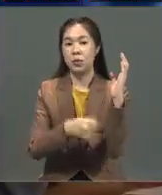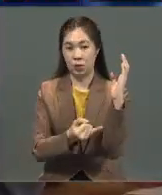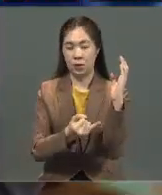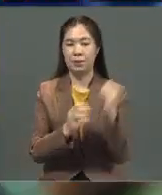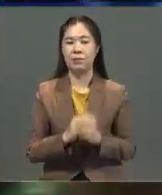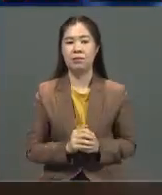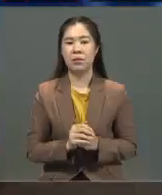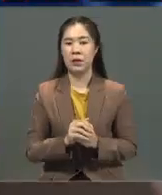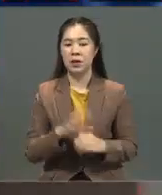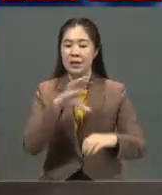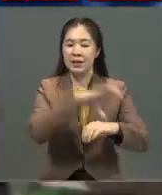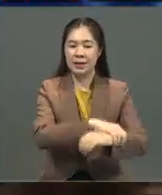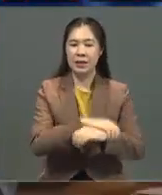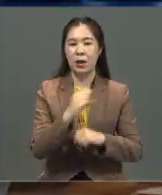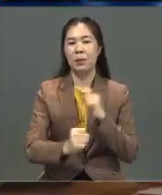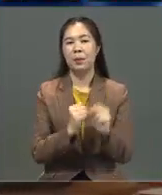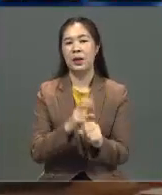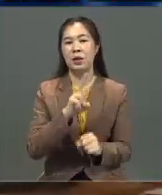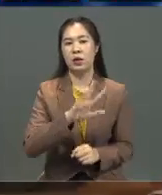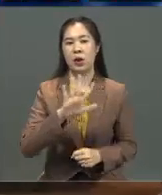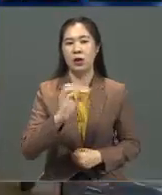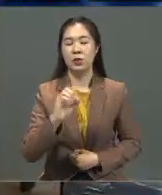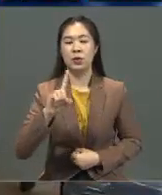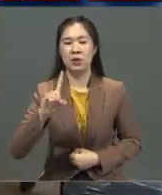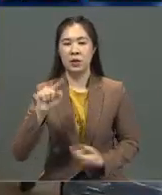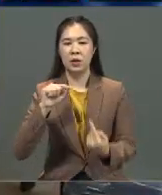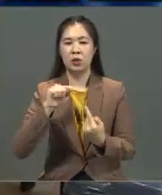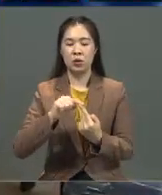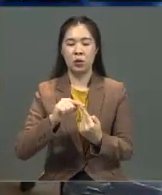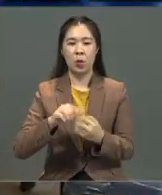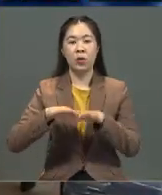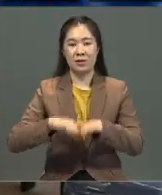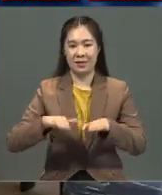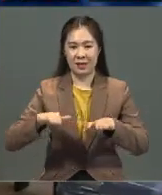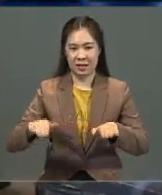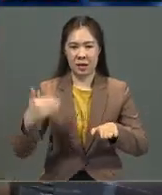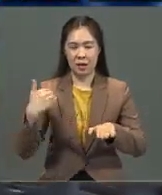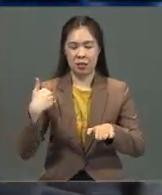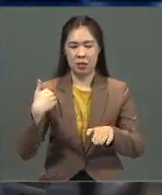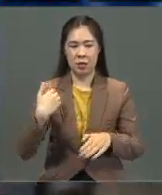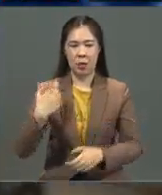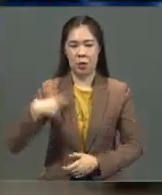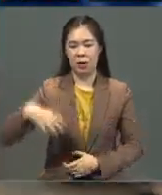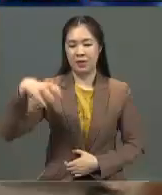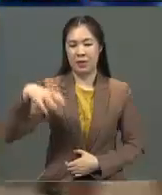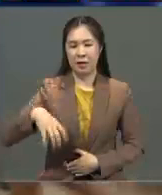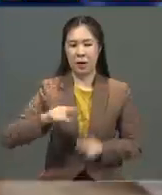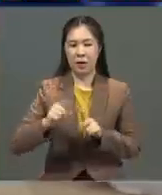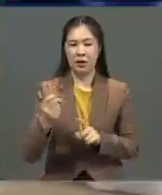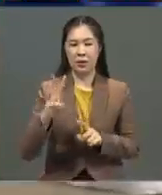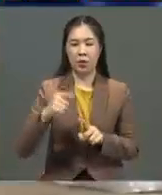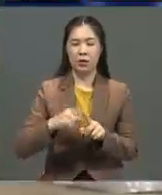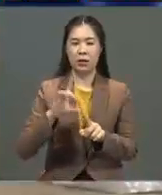ธ์ถูกจับกุมในปี2501จากคดีสะเทือนขวัญฆาตกรรมเด็กโดยศาลฎีกาตัดสินประหารชีวิตเมื่อวันที่16กันยาย